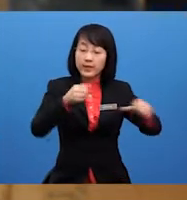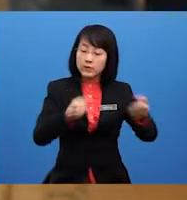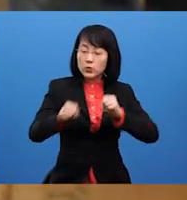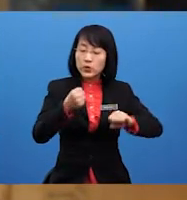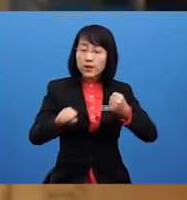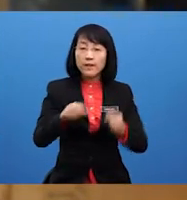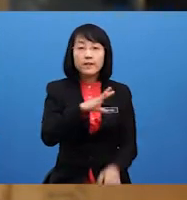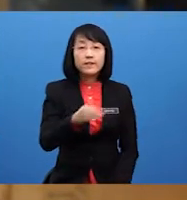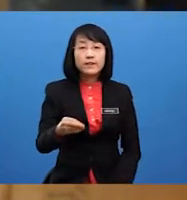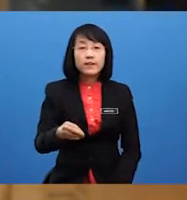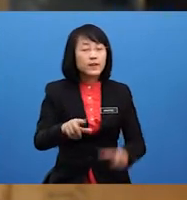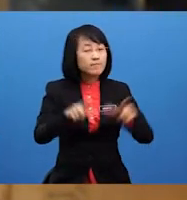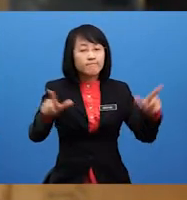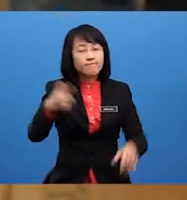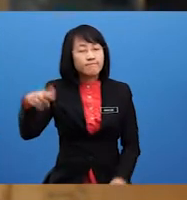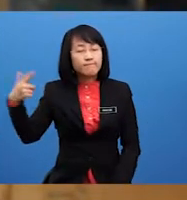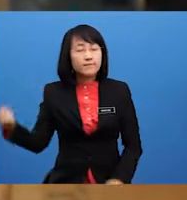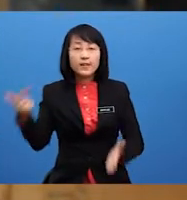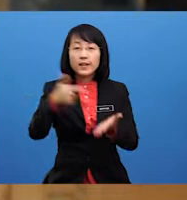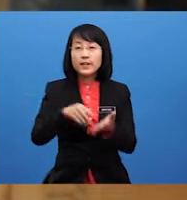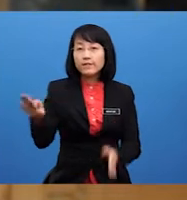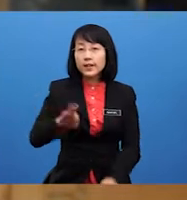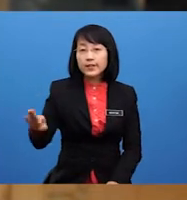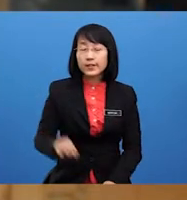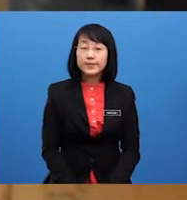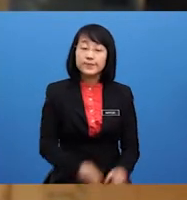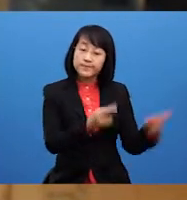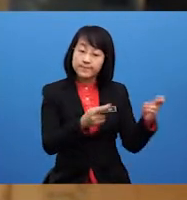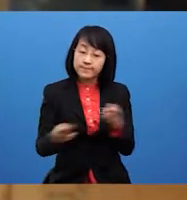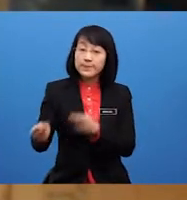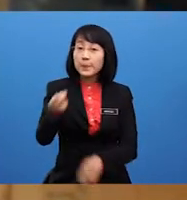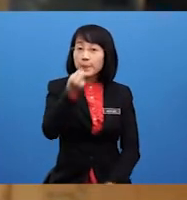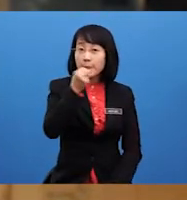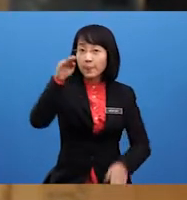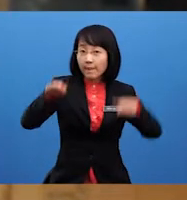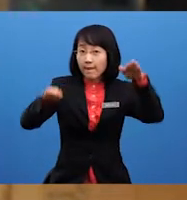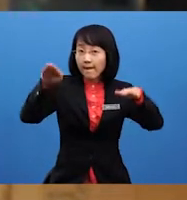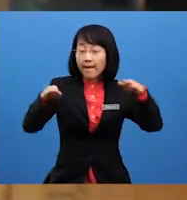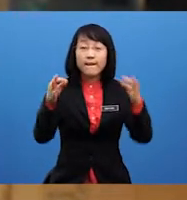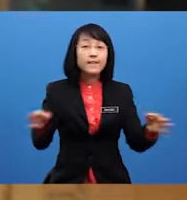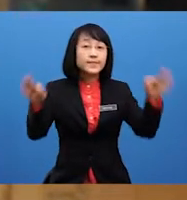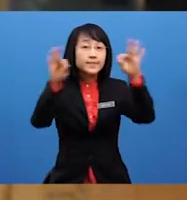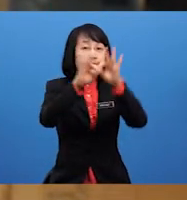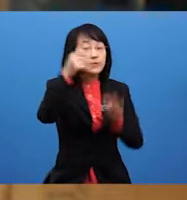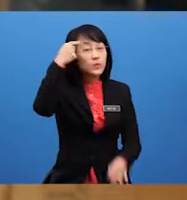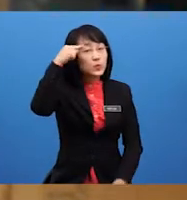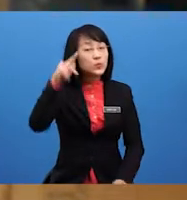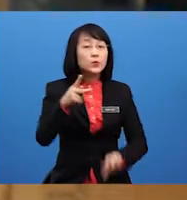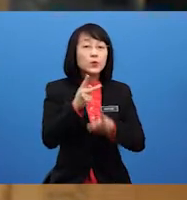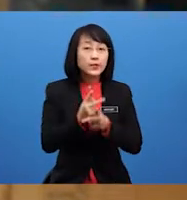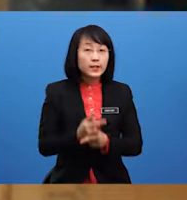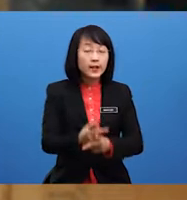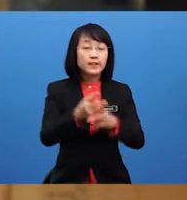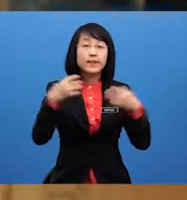lagi faktor yang lain. Merancang gizi yang seimbang sangat penting dalam mengekalkan